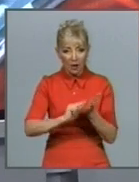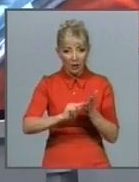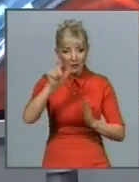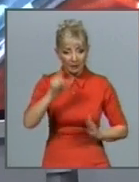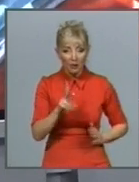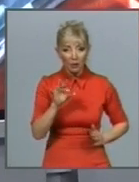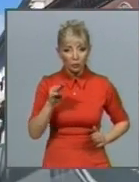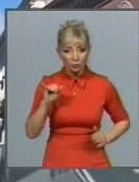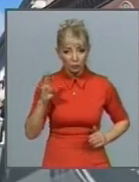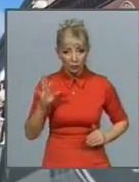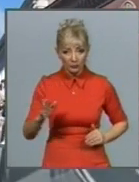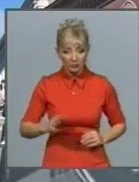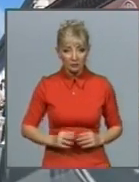Култунов.